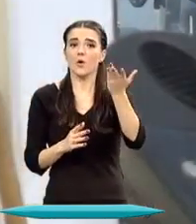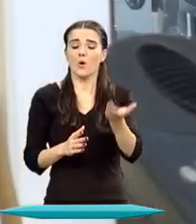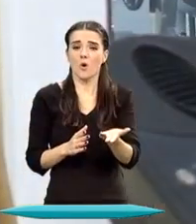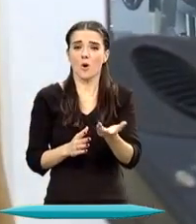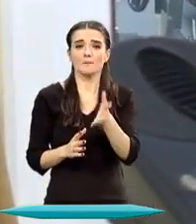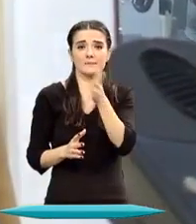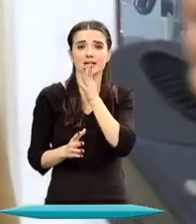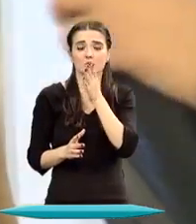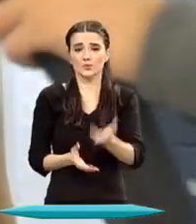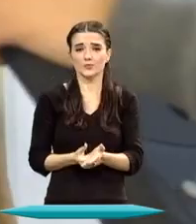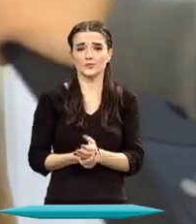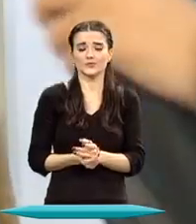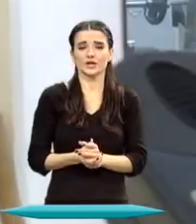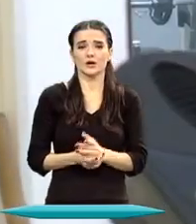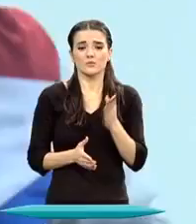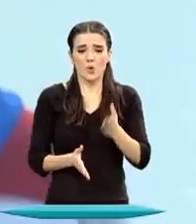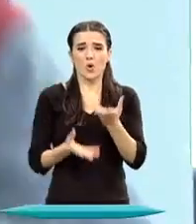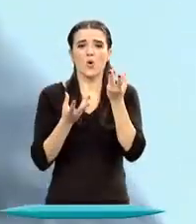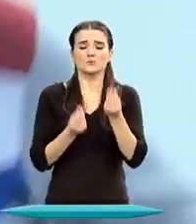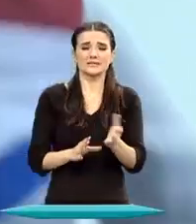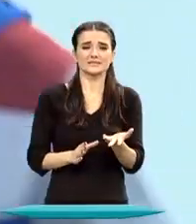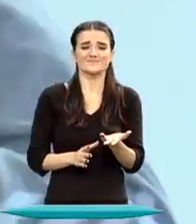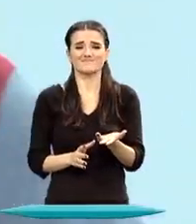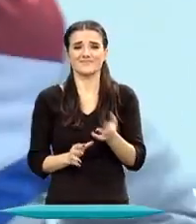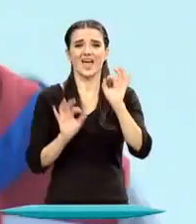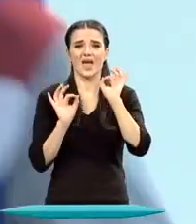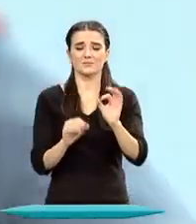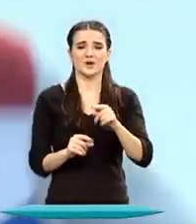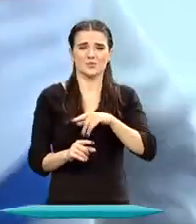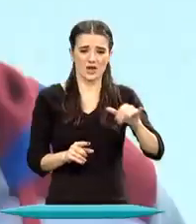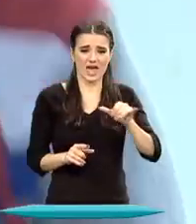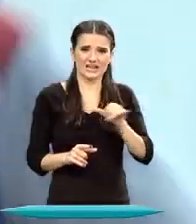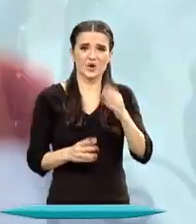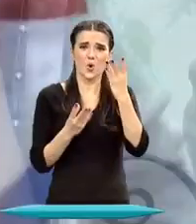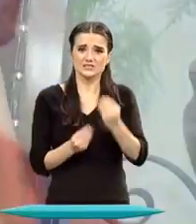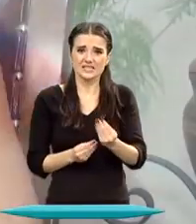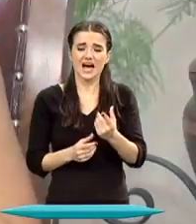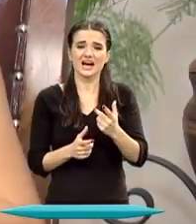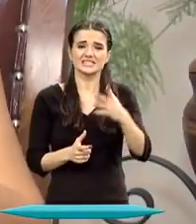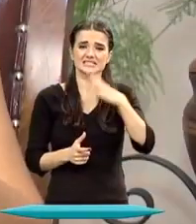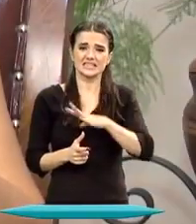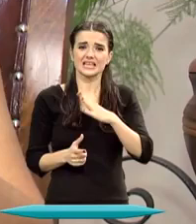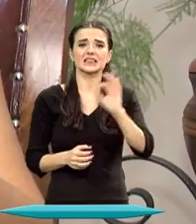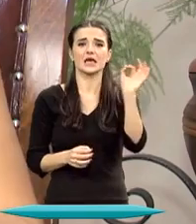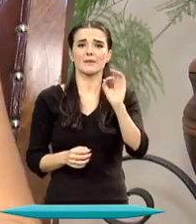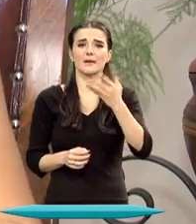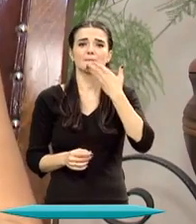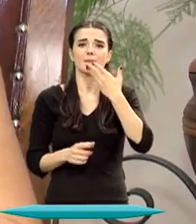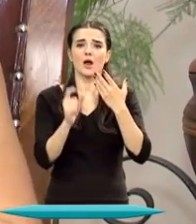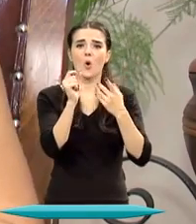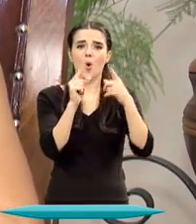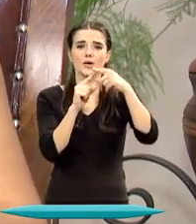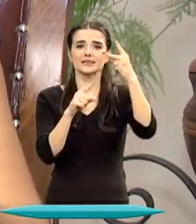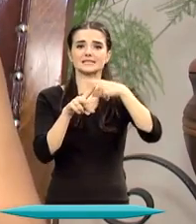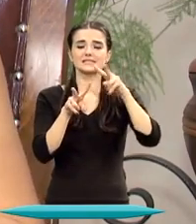Baha iyiye gidiyor, biliyoruz. Böyle olmadı. Hep buralarda olsa, buralarda olsa. Tabii Marmara